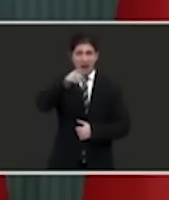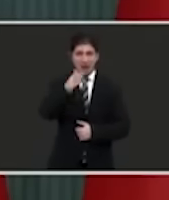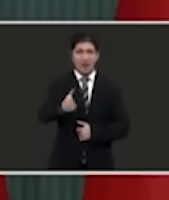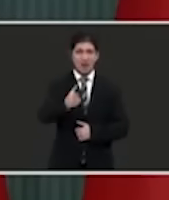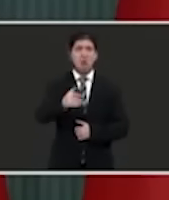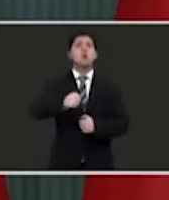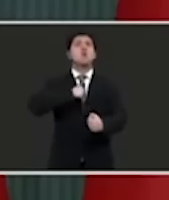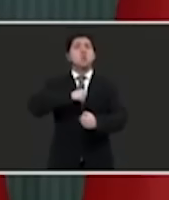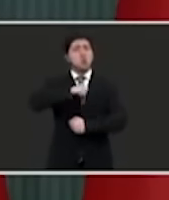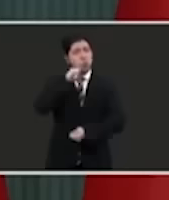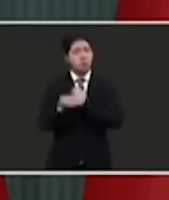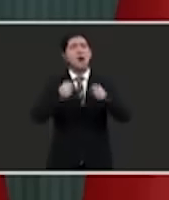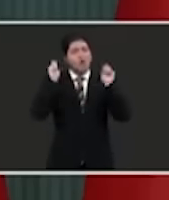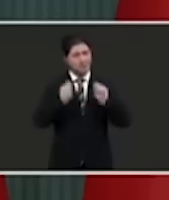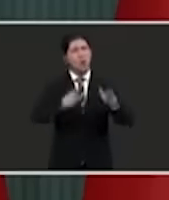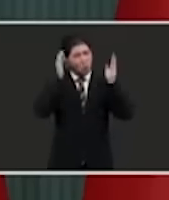kadar uğraşırsa uğraşsın